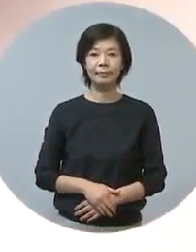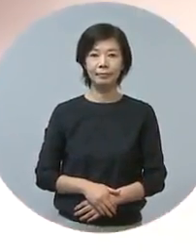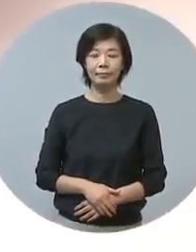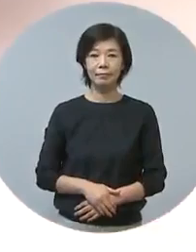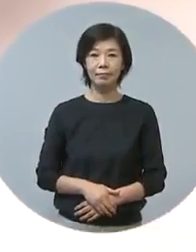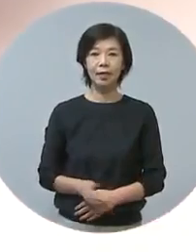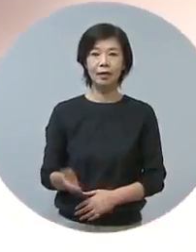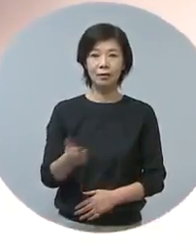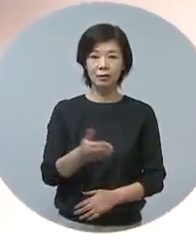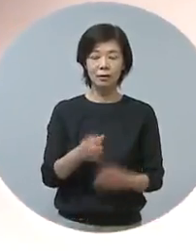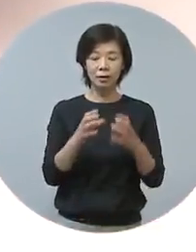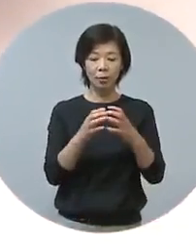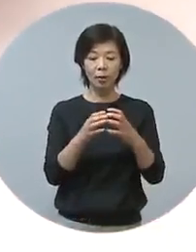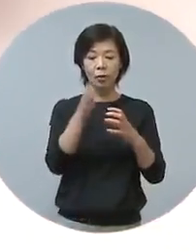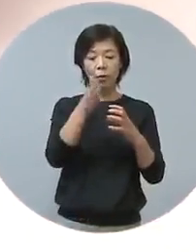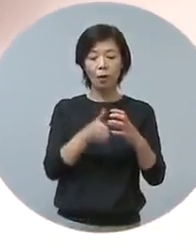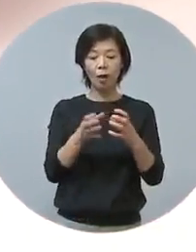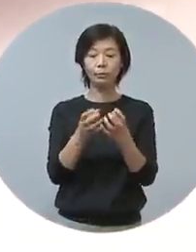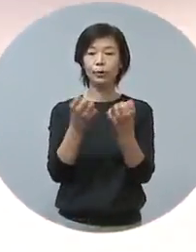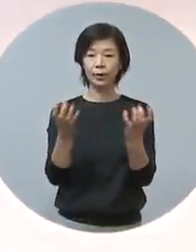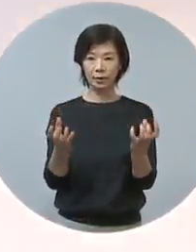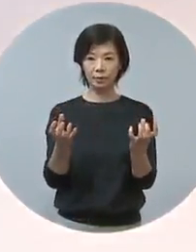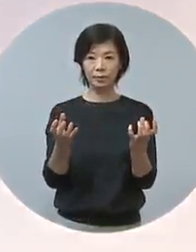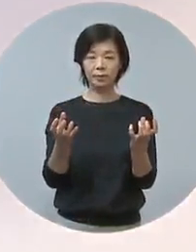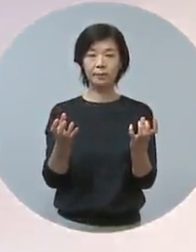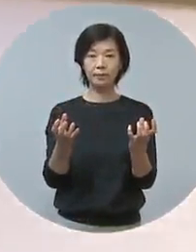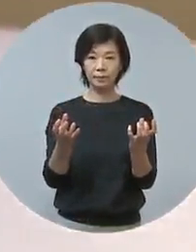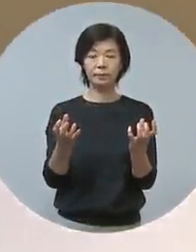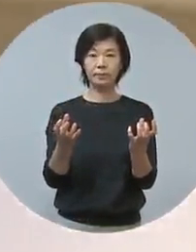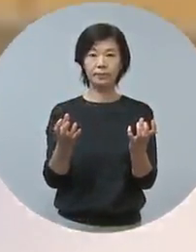次に半分に切ります、 はい、半分ですね。